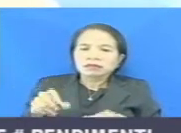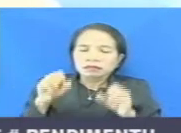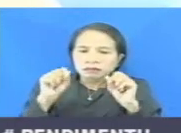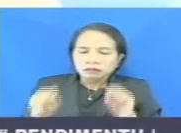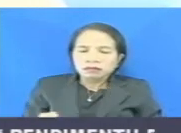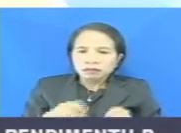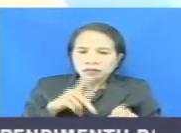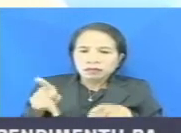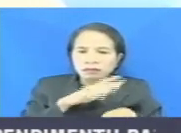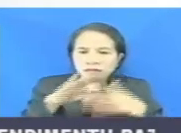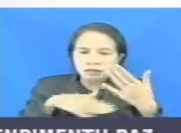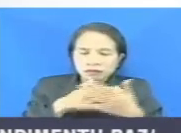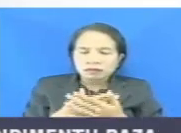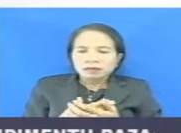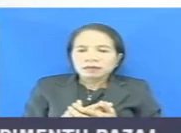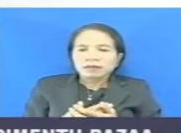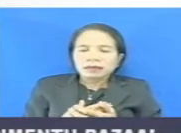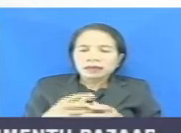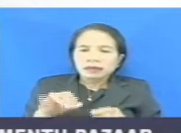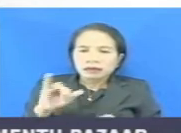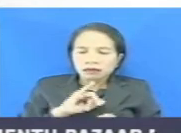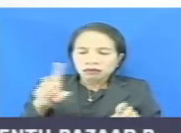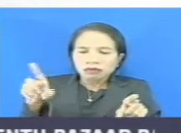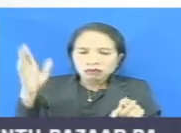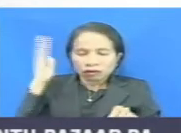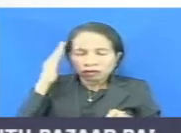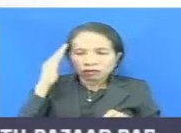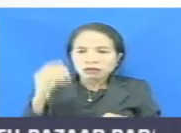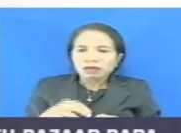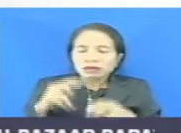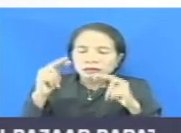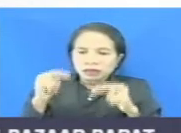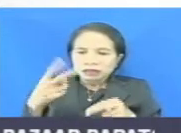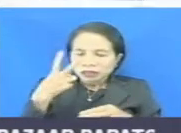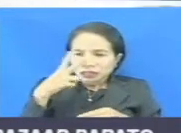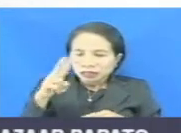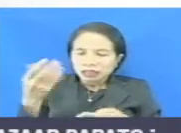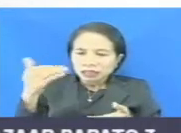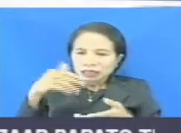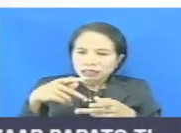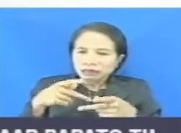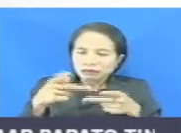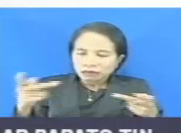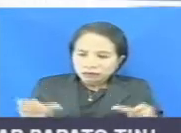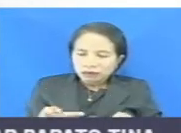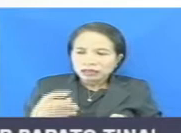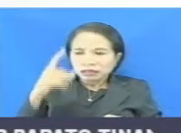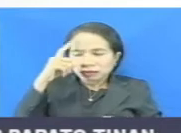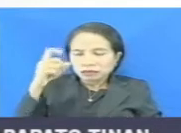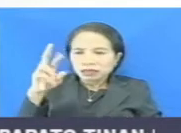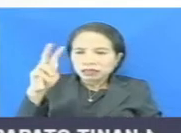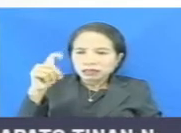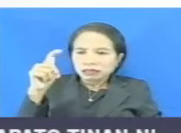hawa nem primeiro kondisau ne made institusional precisa hare filafal ne kondisau tamba RTL